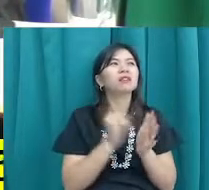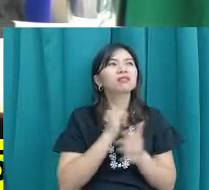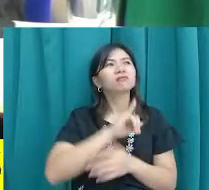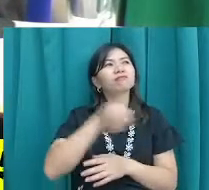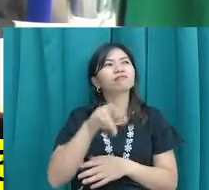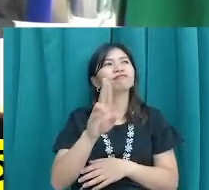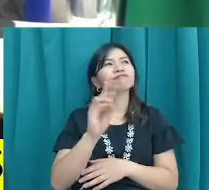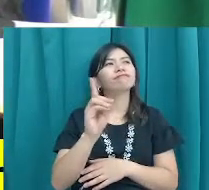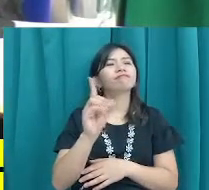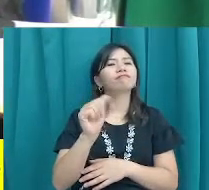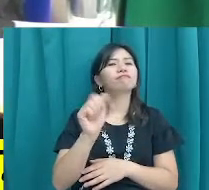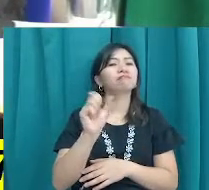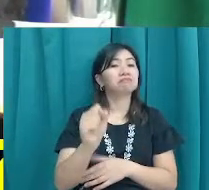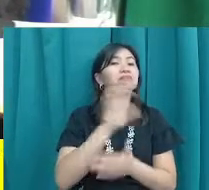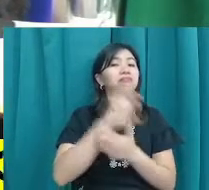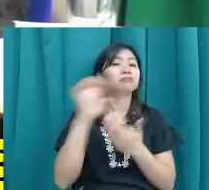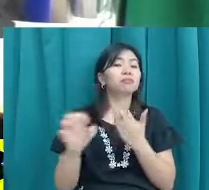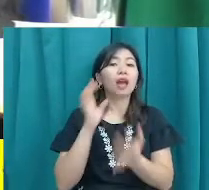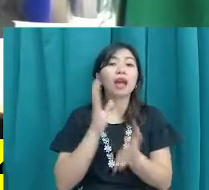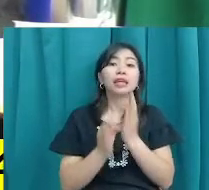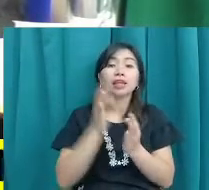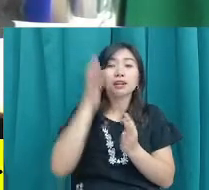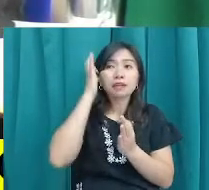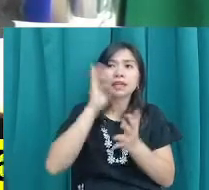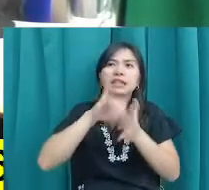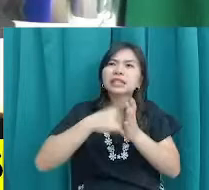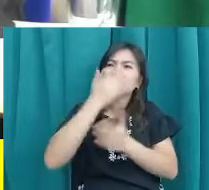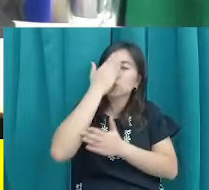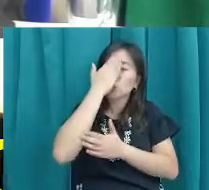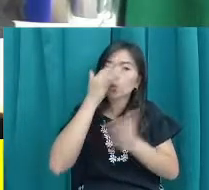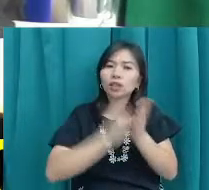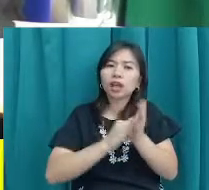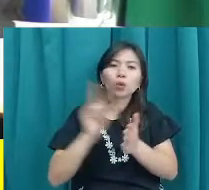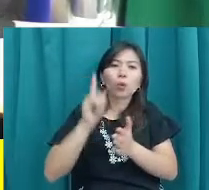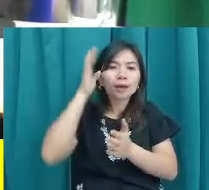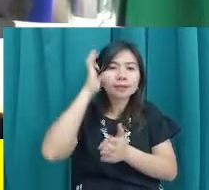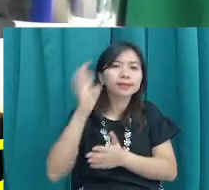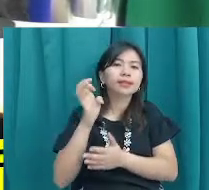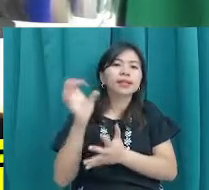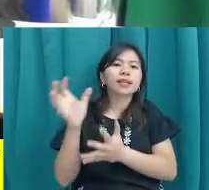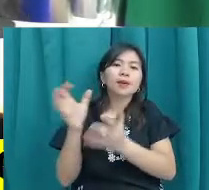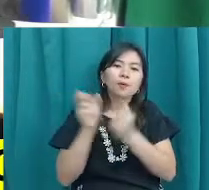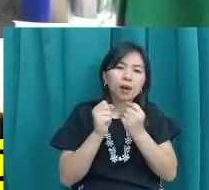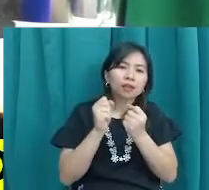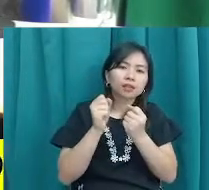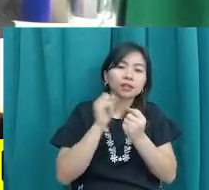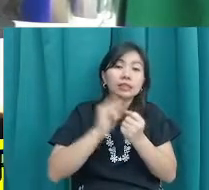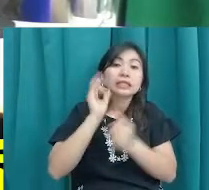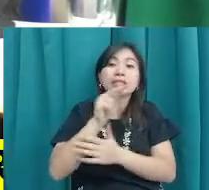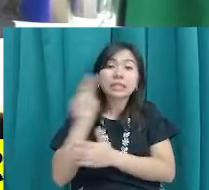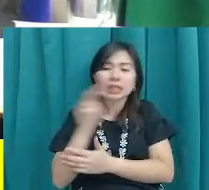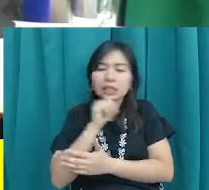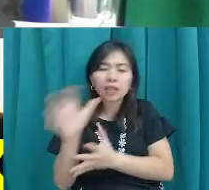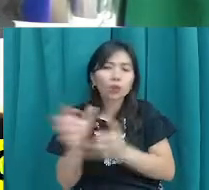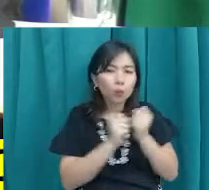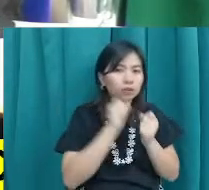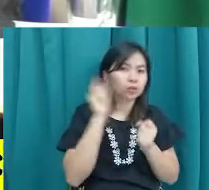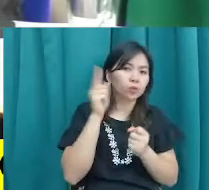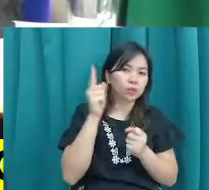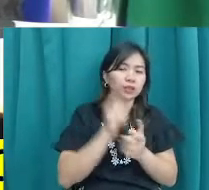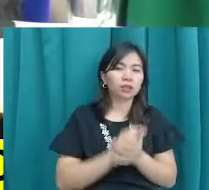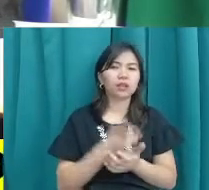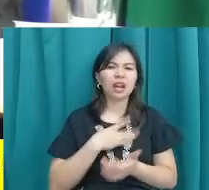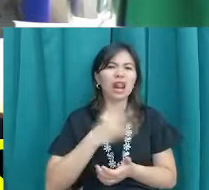Iscariot kung nakita niya na ang mas ang dapat niya palang mas gustuhin is yung pagsasama nila ng Panginoon kasi yun yung kailangan